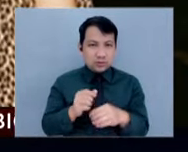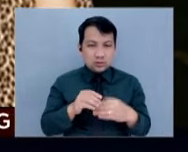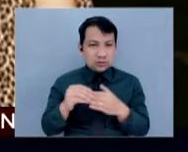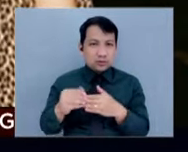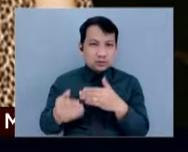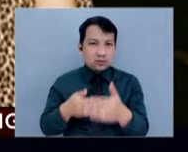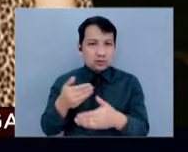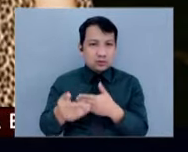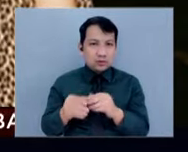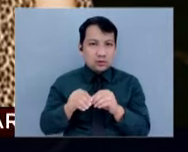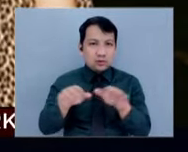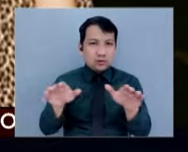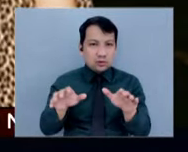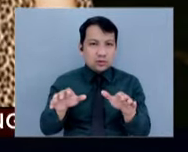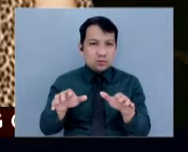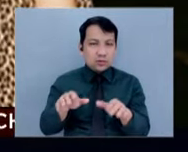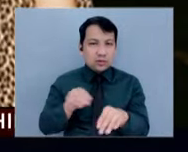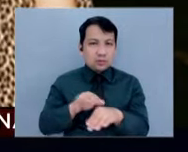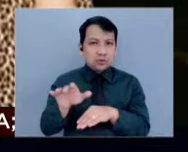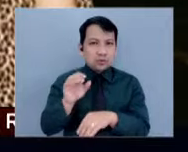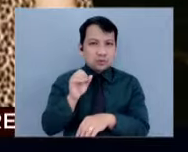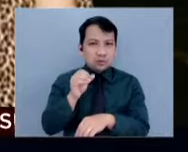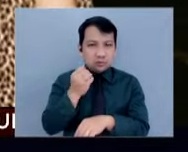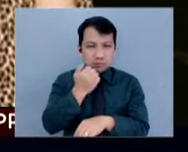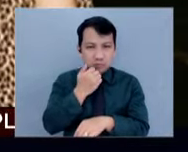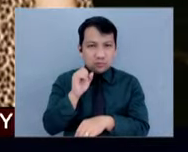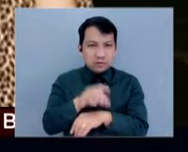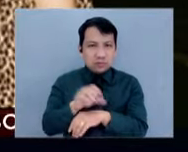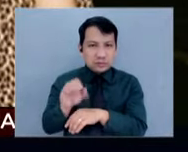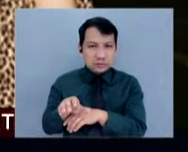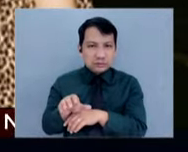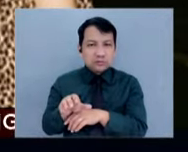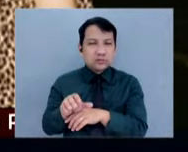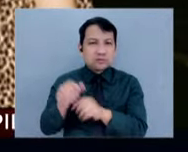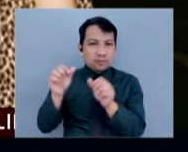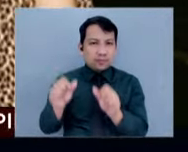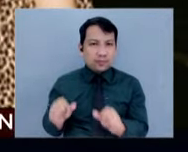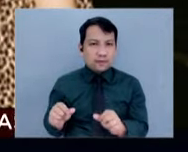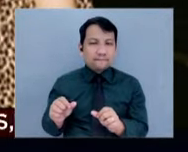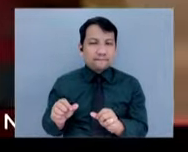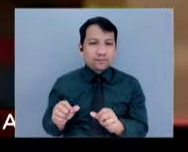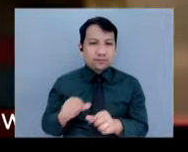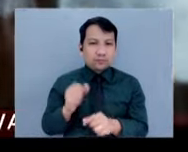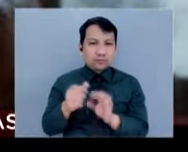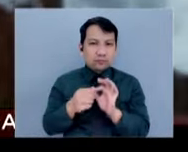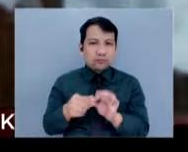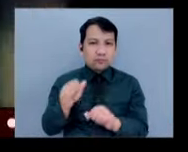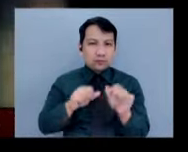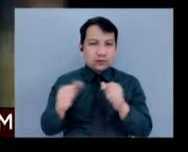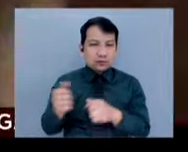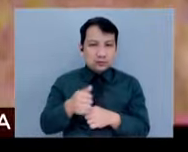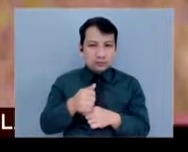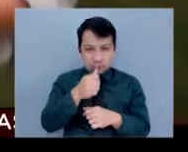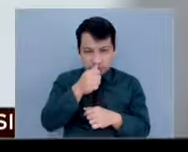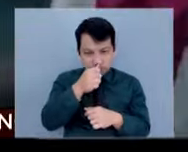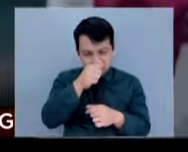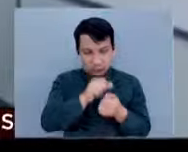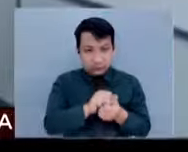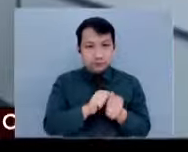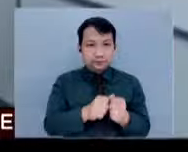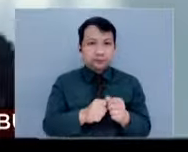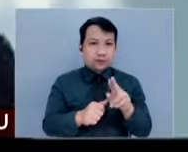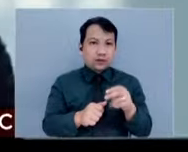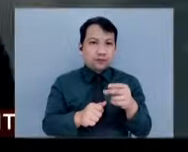mga nagpapakalat ng malisyosong post. Inactive na ngayon sa showbiz ang aktres. Bida naman ngayon si Soo-yoon